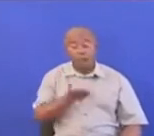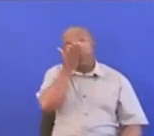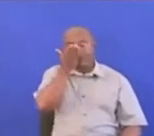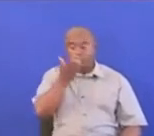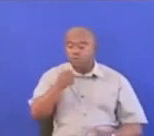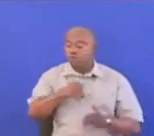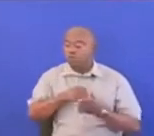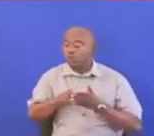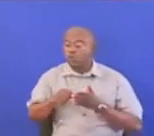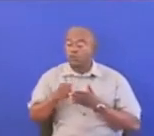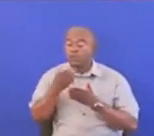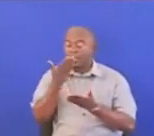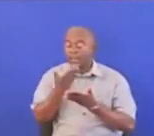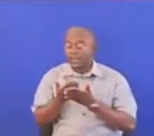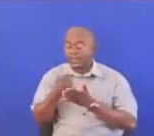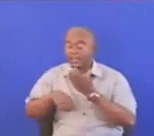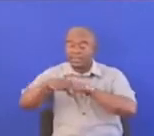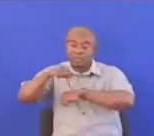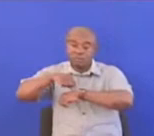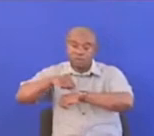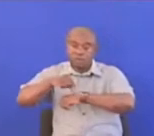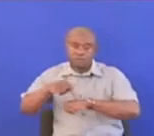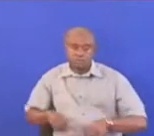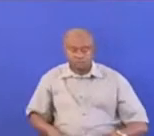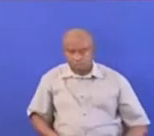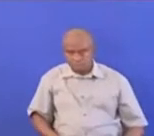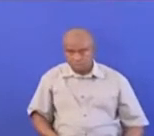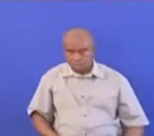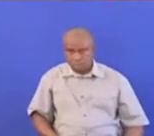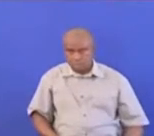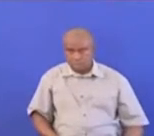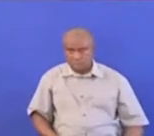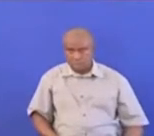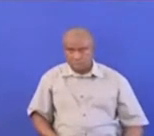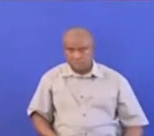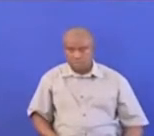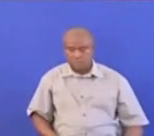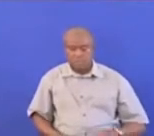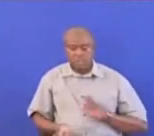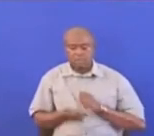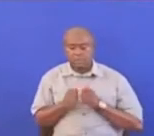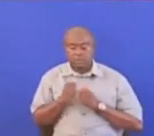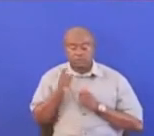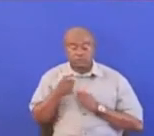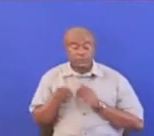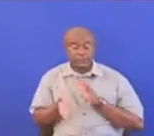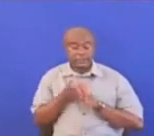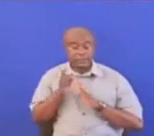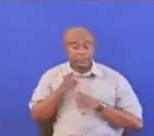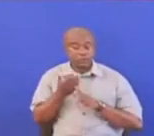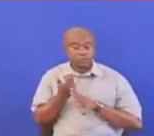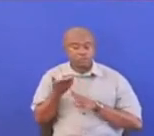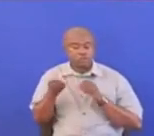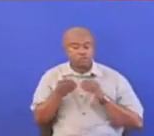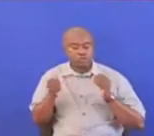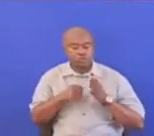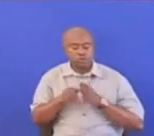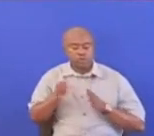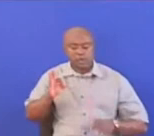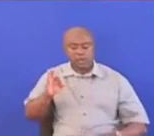Fidia zao zilipwe kwa wakati, manake matatizo yanakuja kuanzaga hapa kuchelewesha